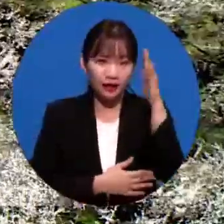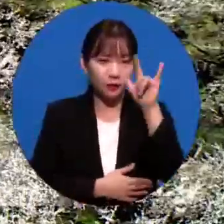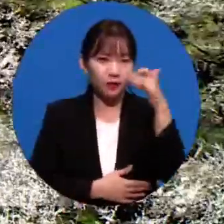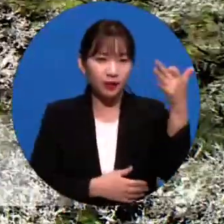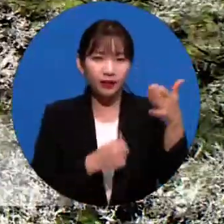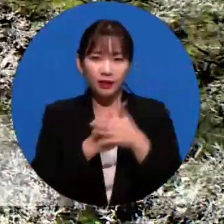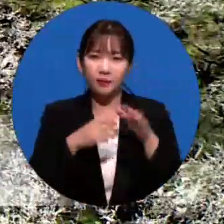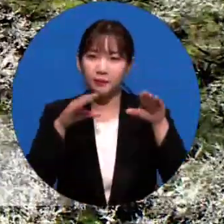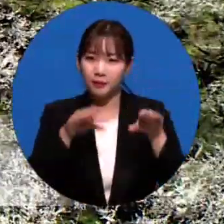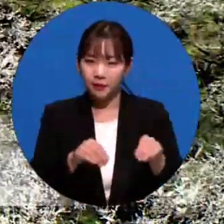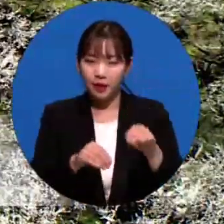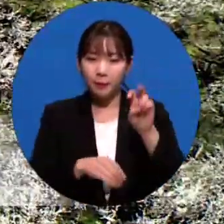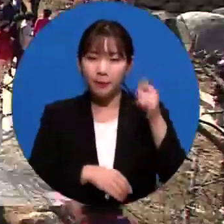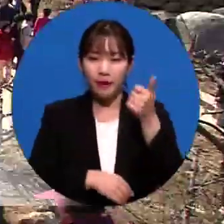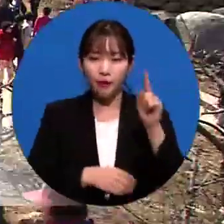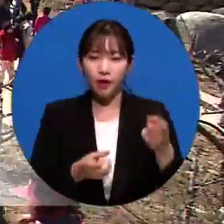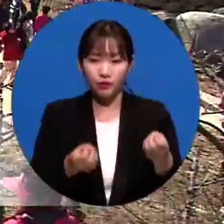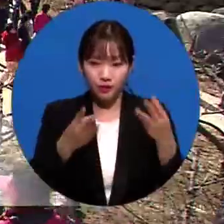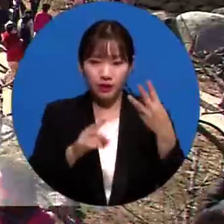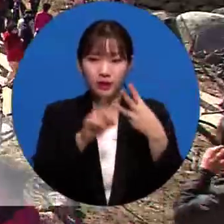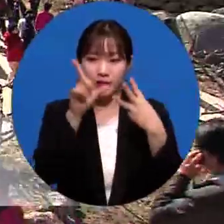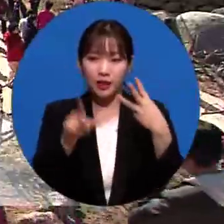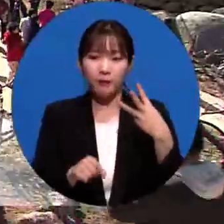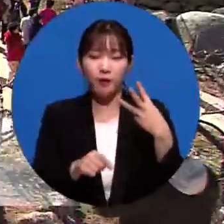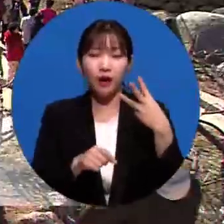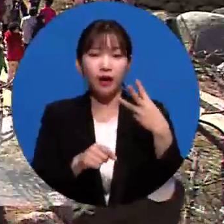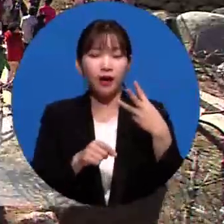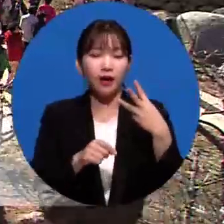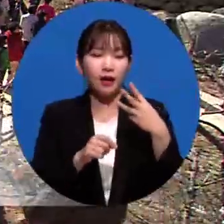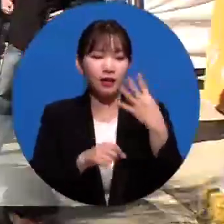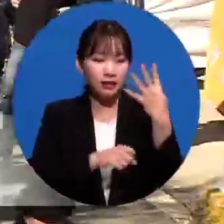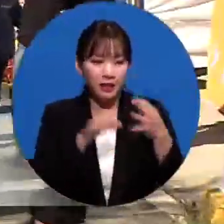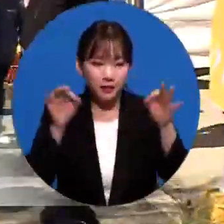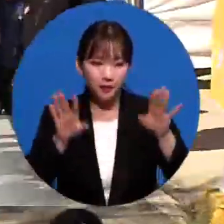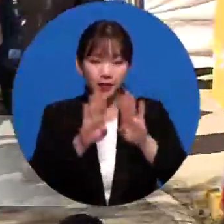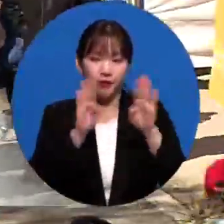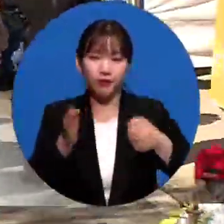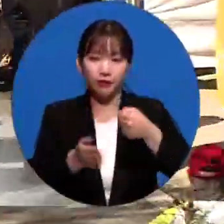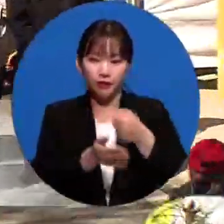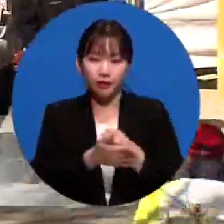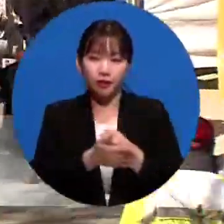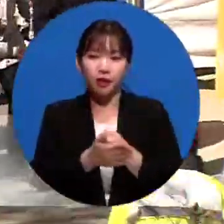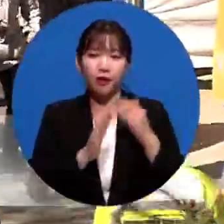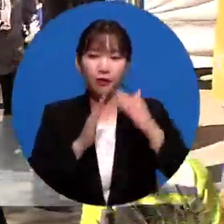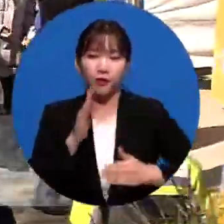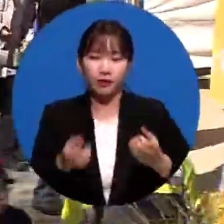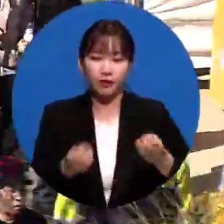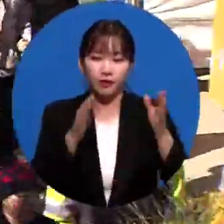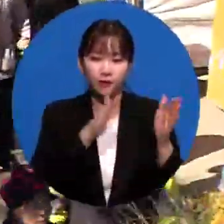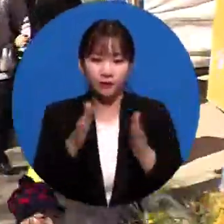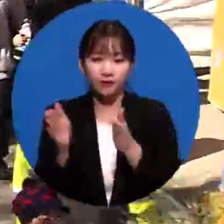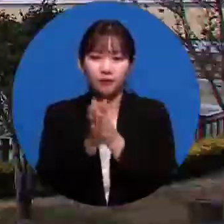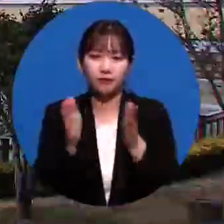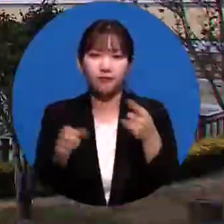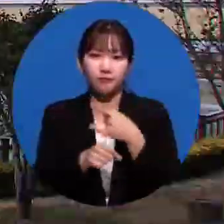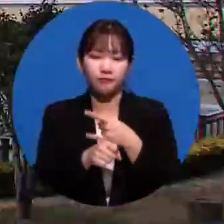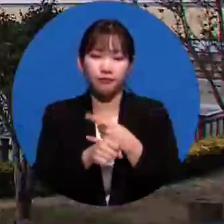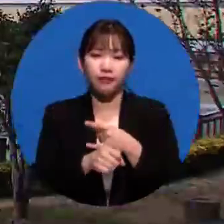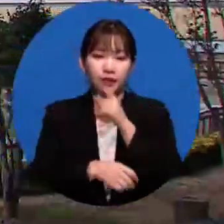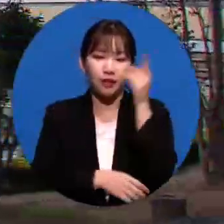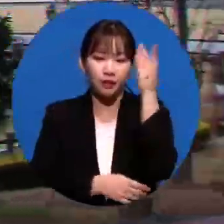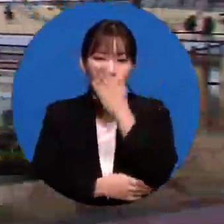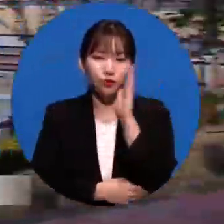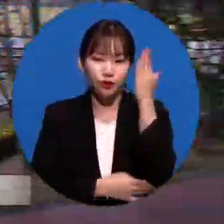여파로 중단했던 매화축제를 오는 3월 4년 만에 개최하기로 하고 본격적인 행사 준비에 들어갔습니다.